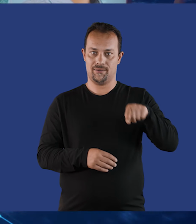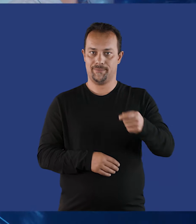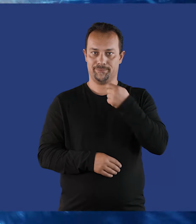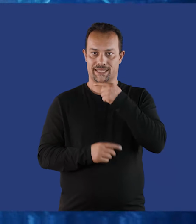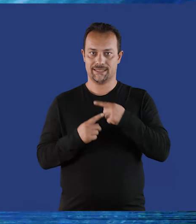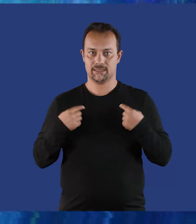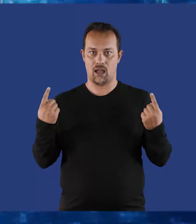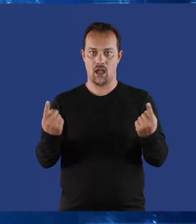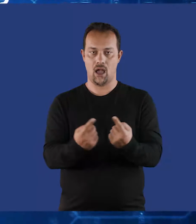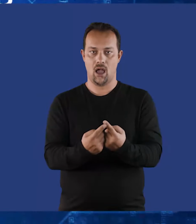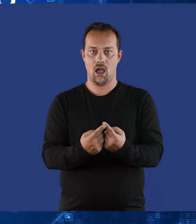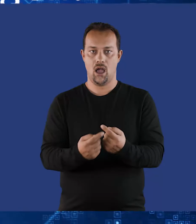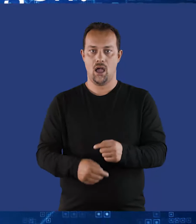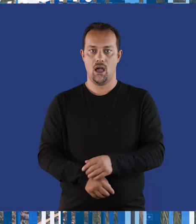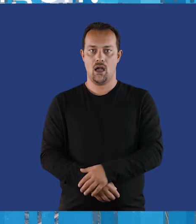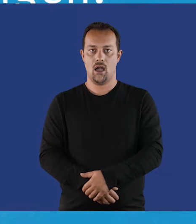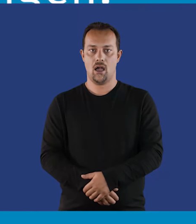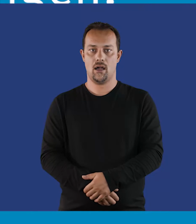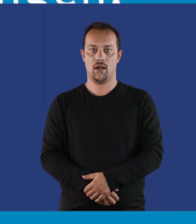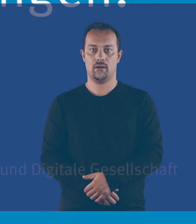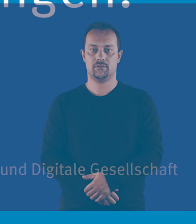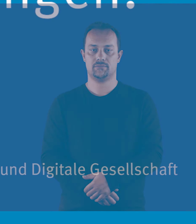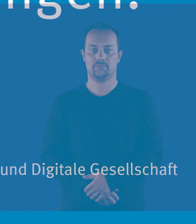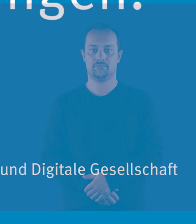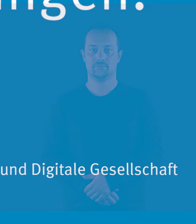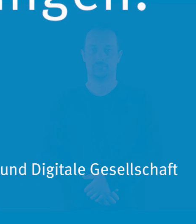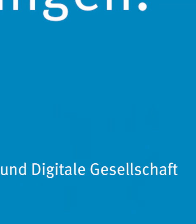So digital ist Thüringen. Im